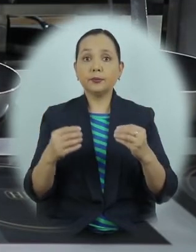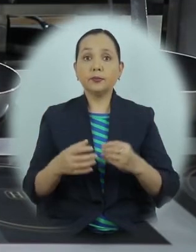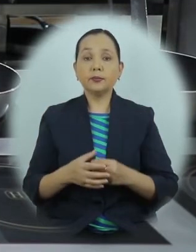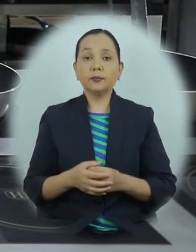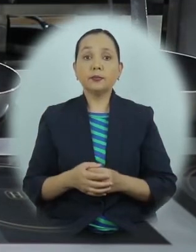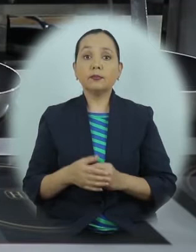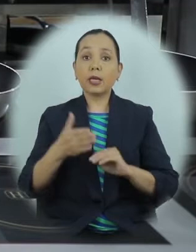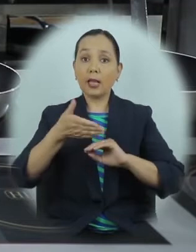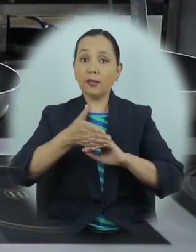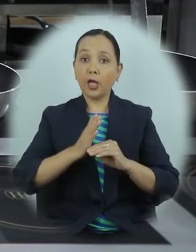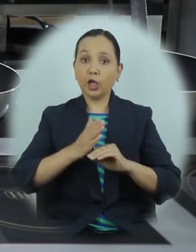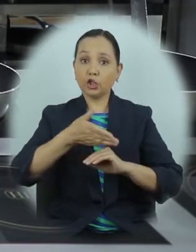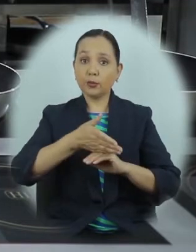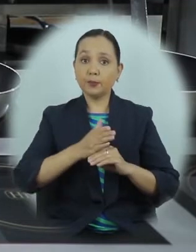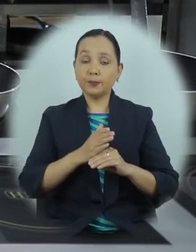нарежем